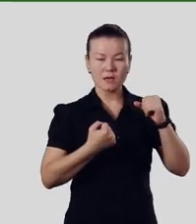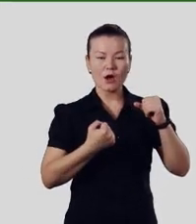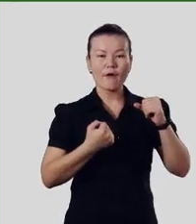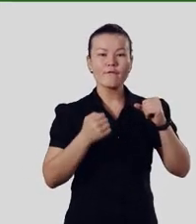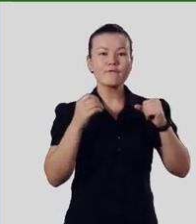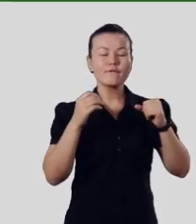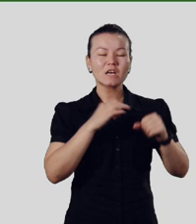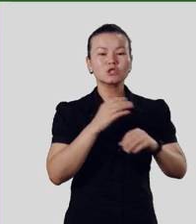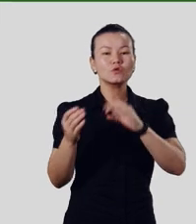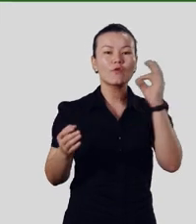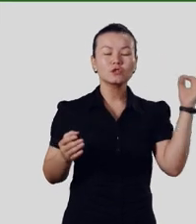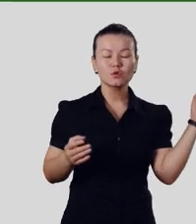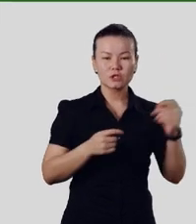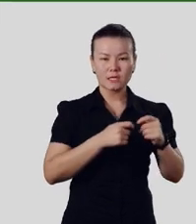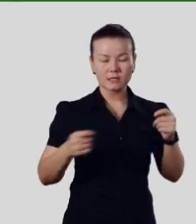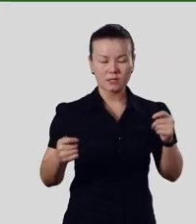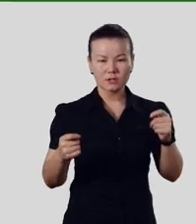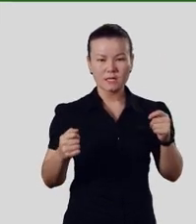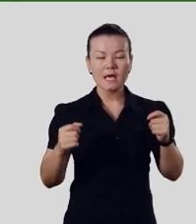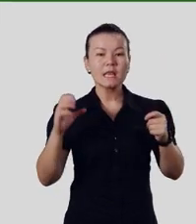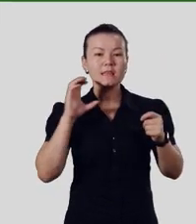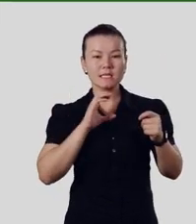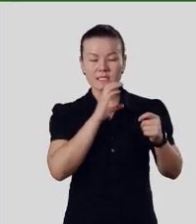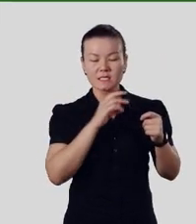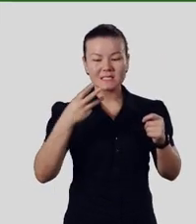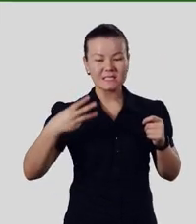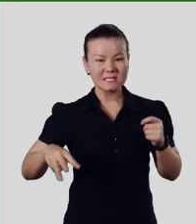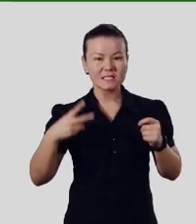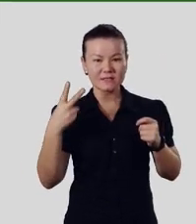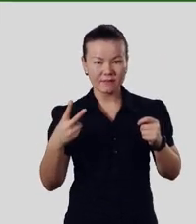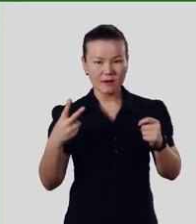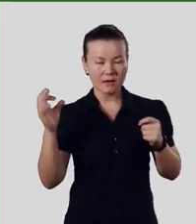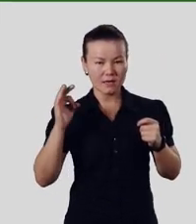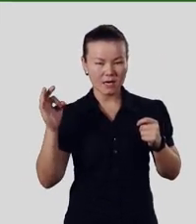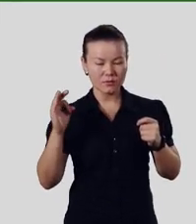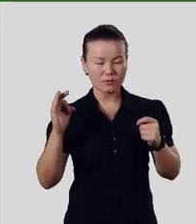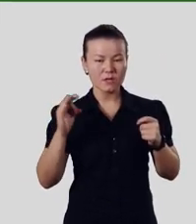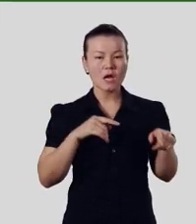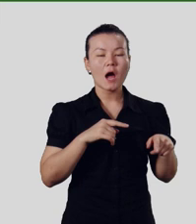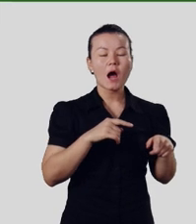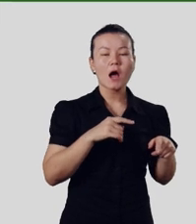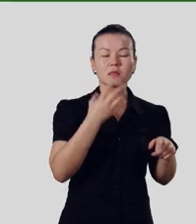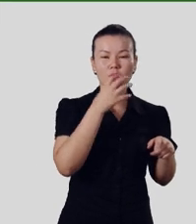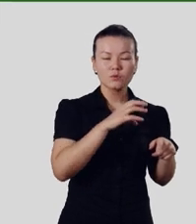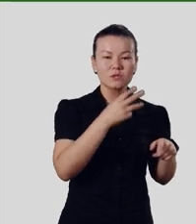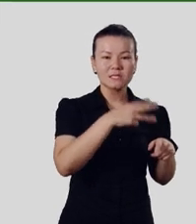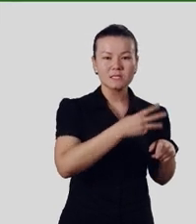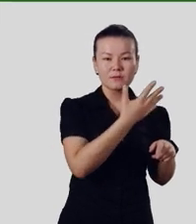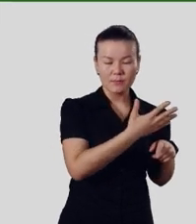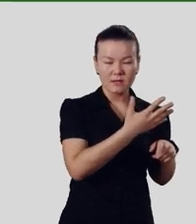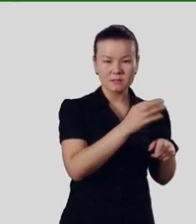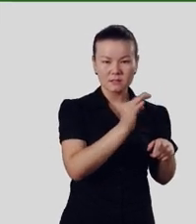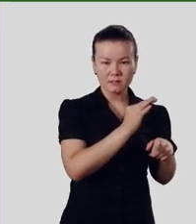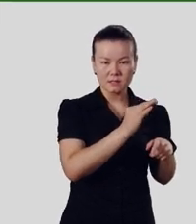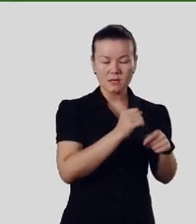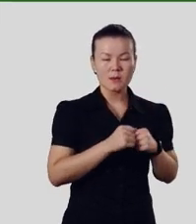долготы. На севере 32 градуса северной широты, на юге 35 градусов